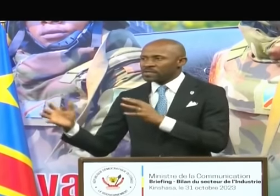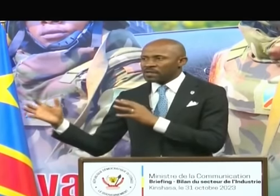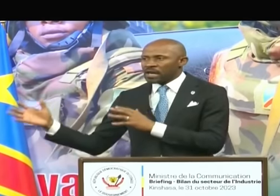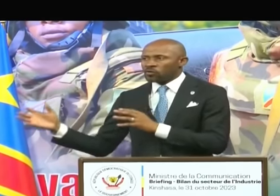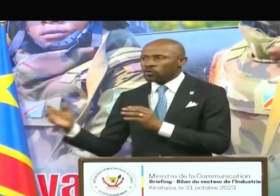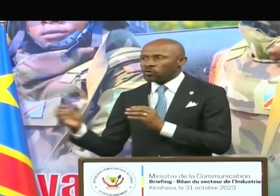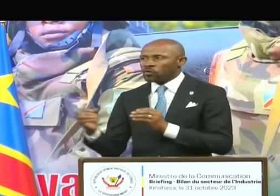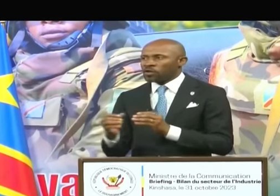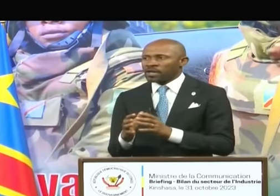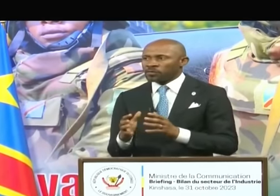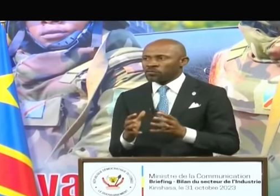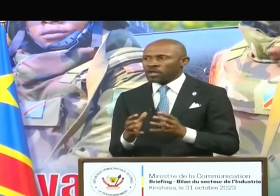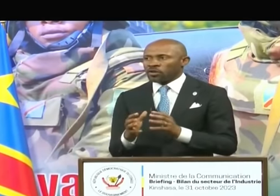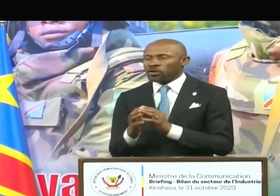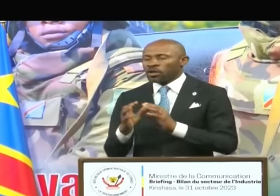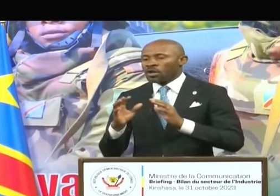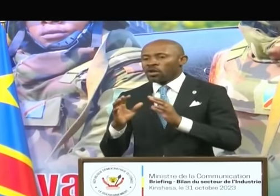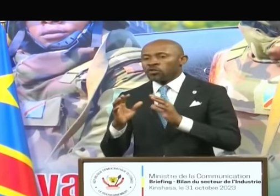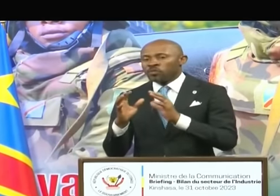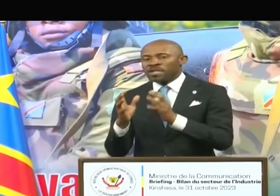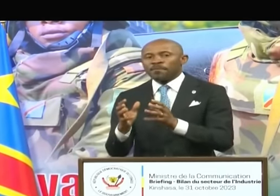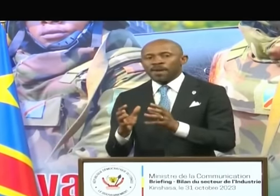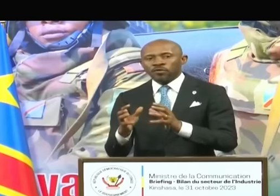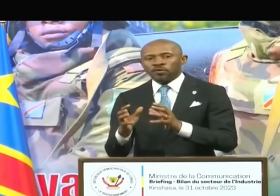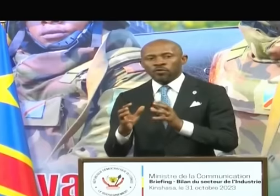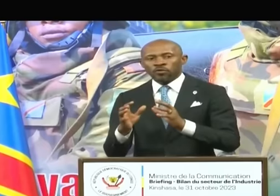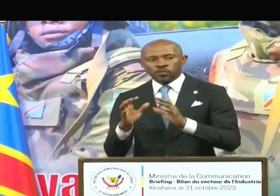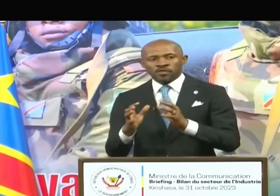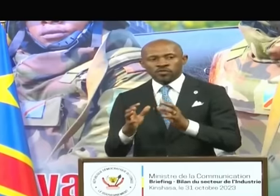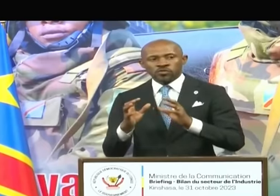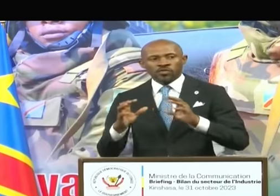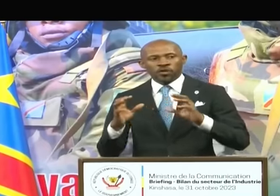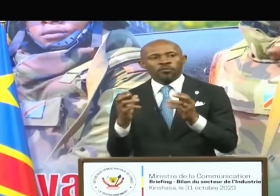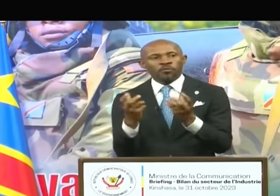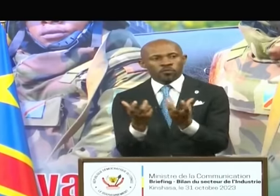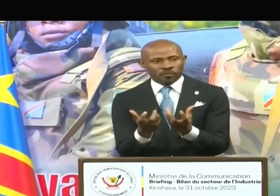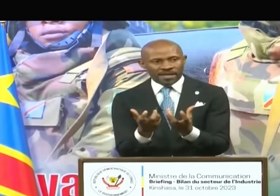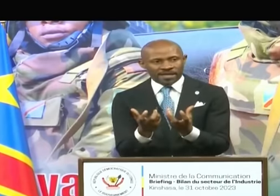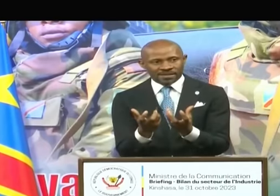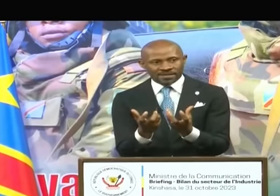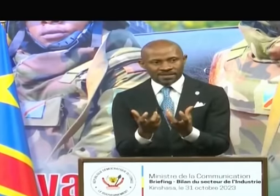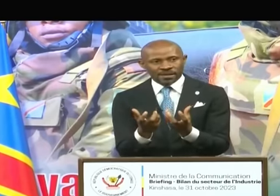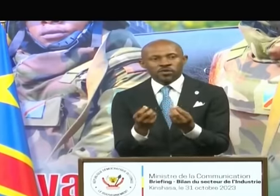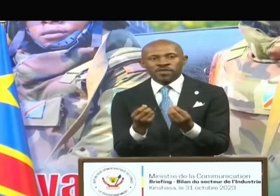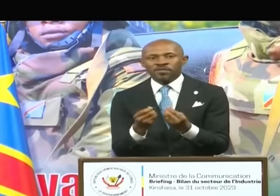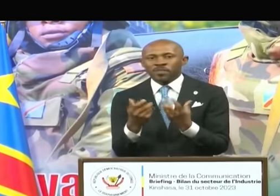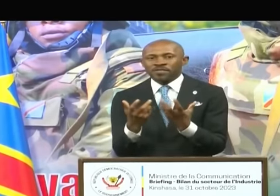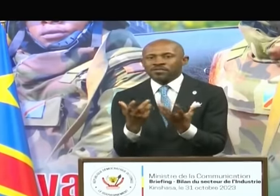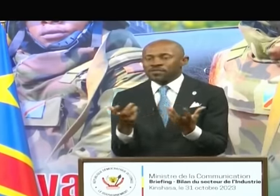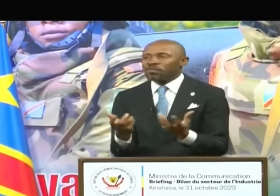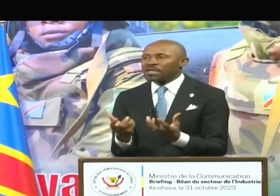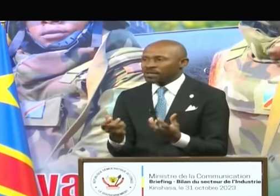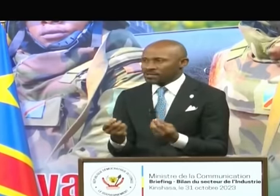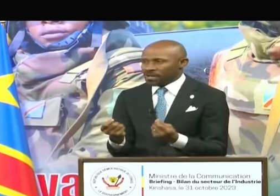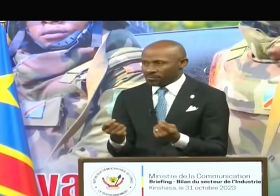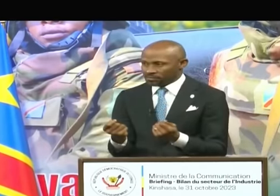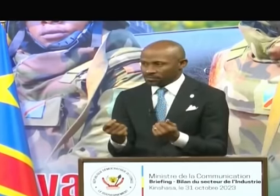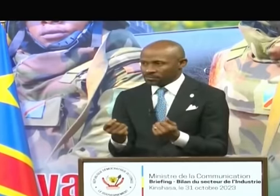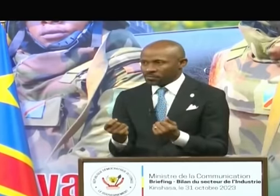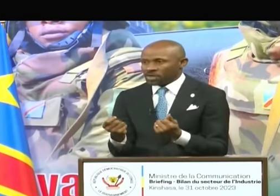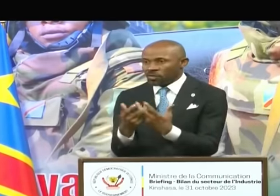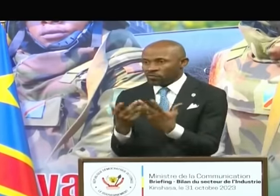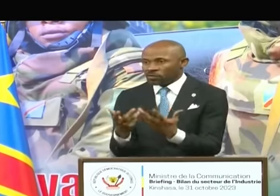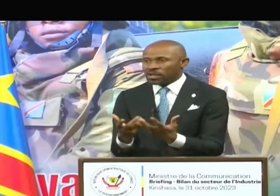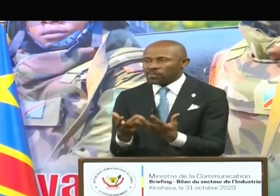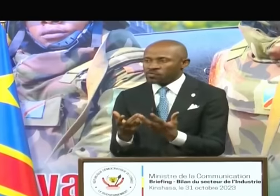etc., que le collègue a repris tout à l'heure. N'oubliez pas que le processus devient encore plus complexe lorsque vous avez presque 100 000 candidats